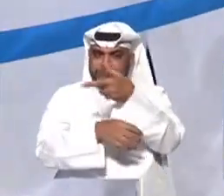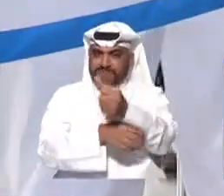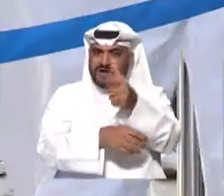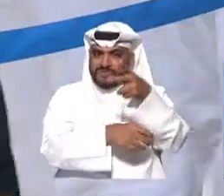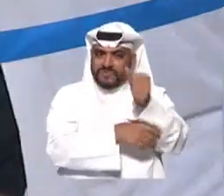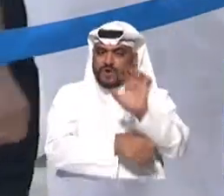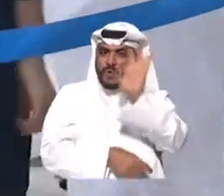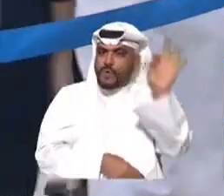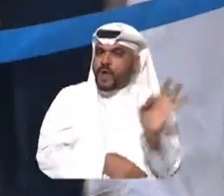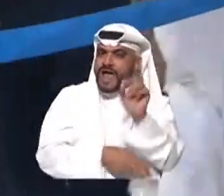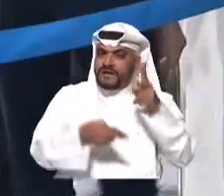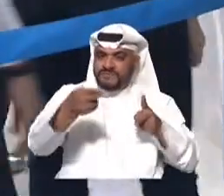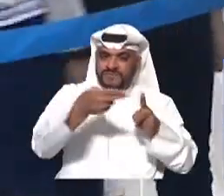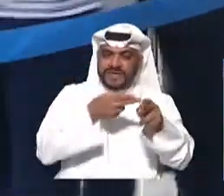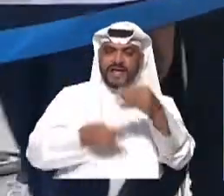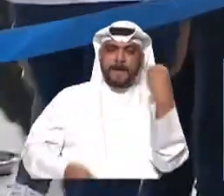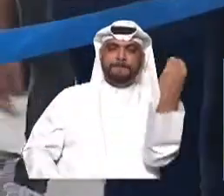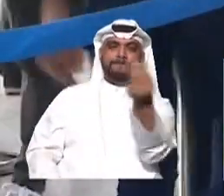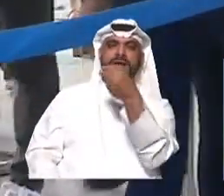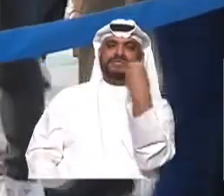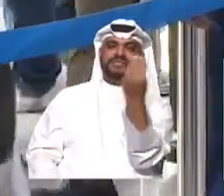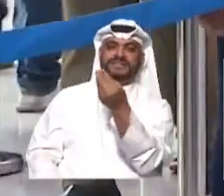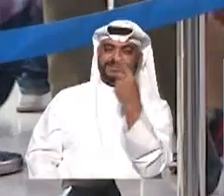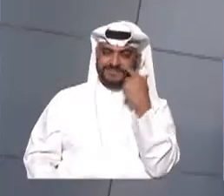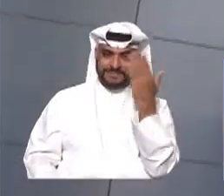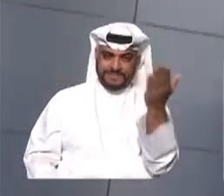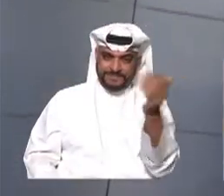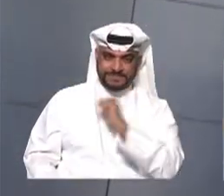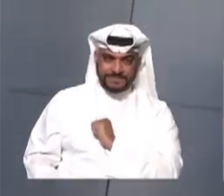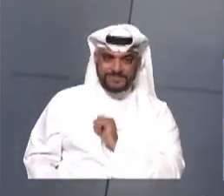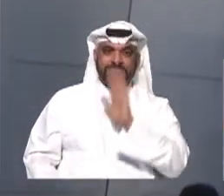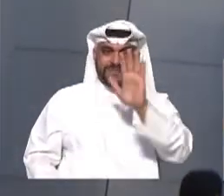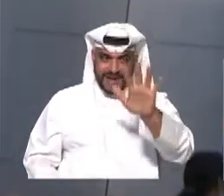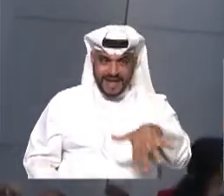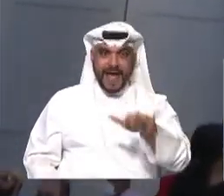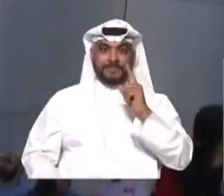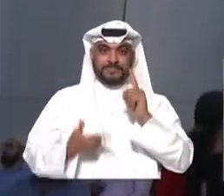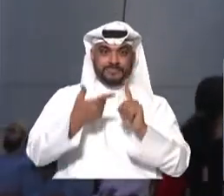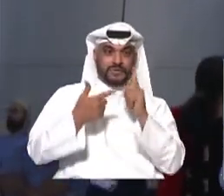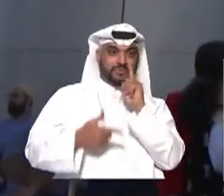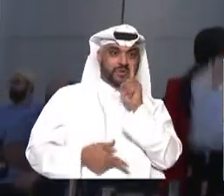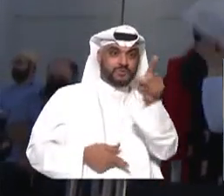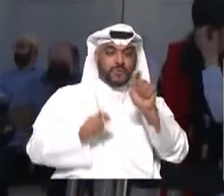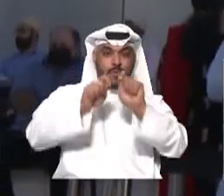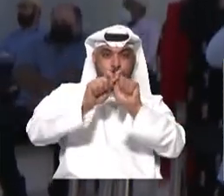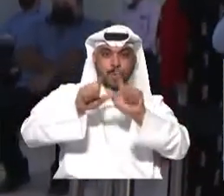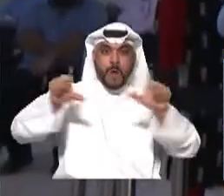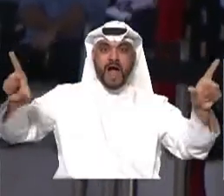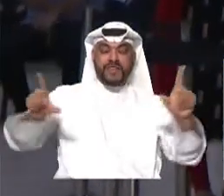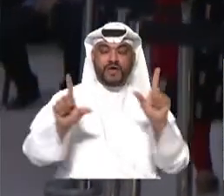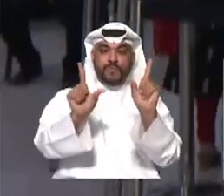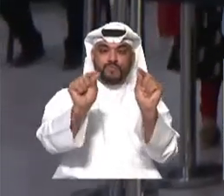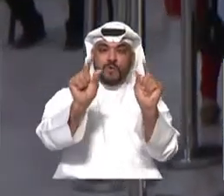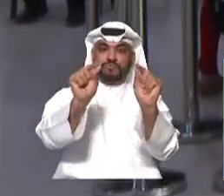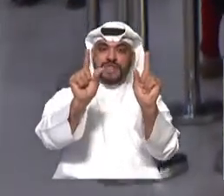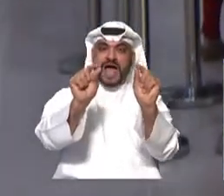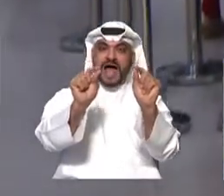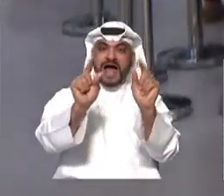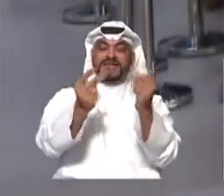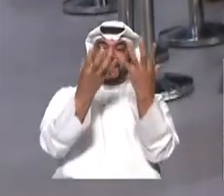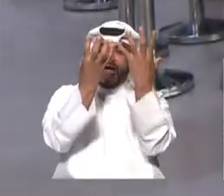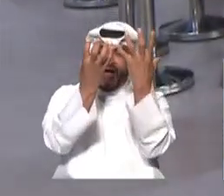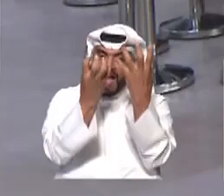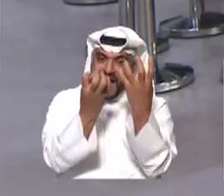في مركز الكويت للتطعيم في الجانب الآخر، الأمر الذي انعكس إيجابيا على خفض